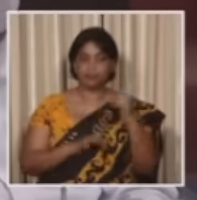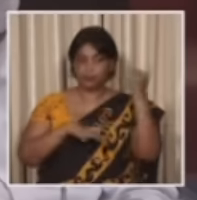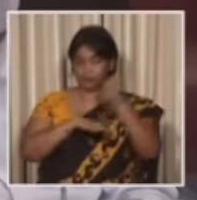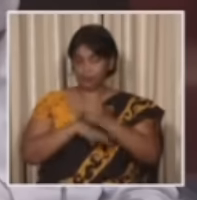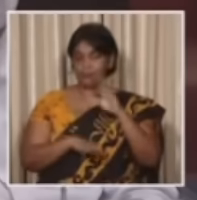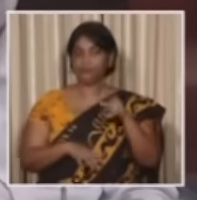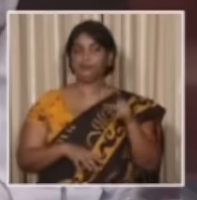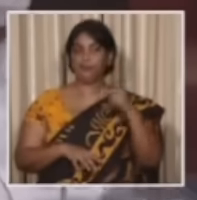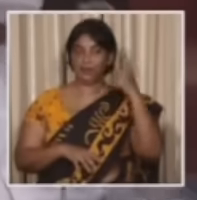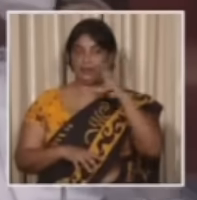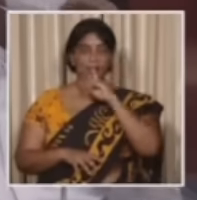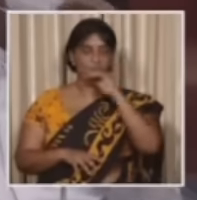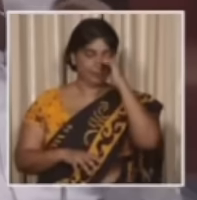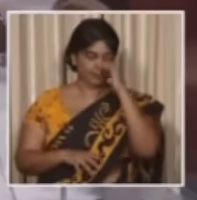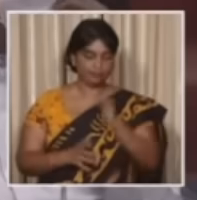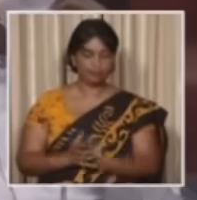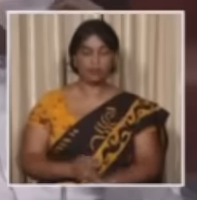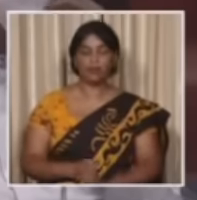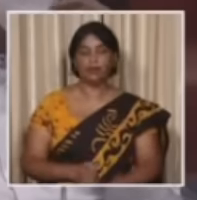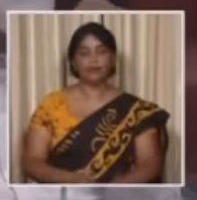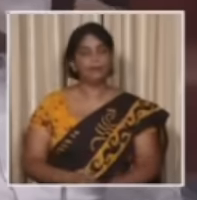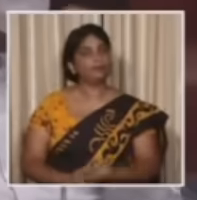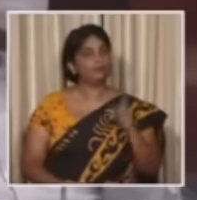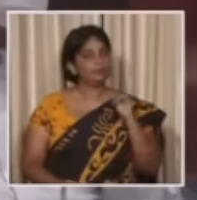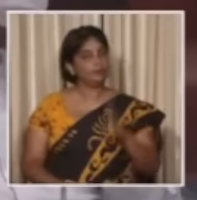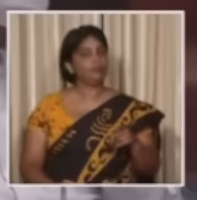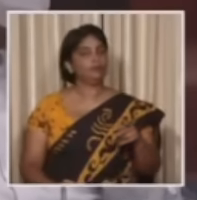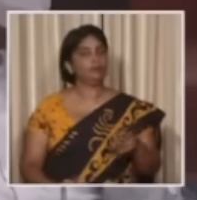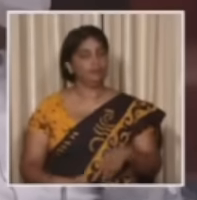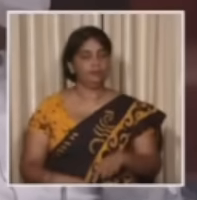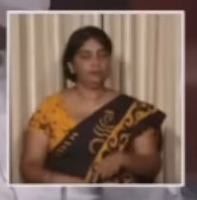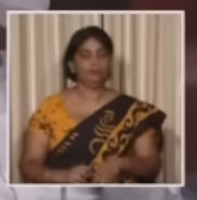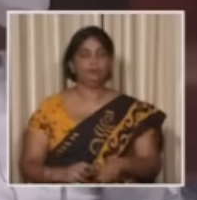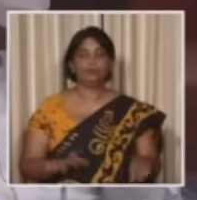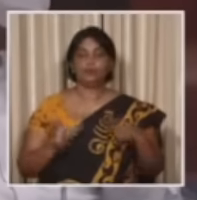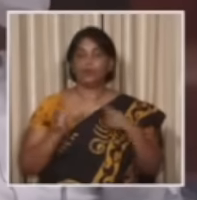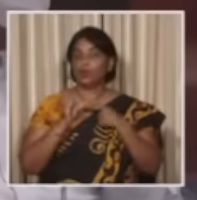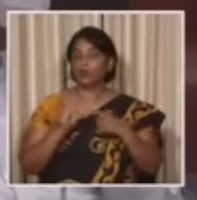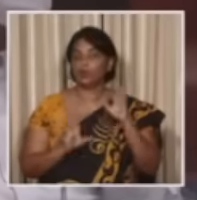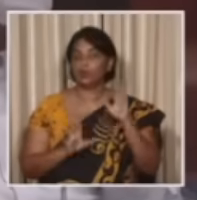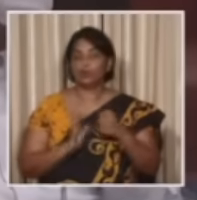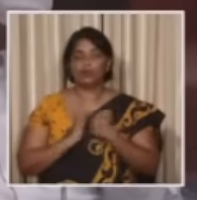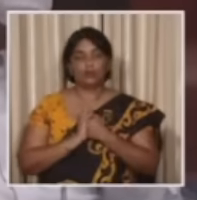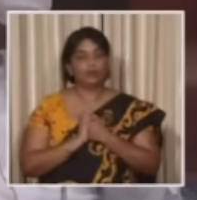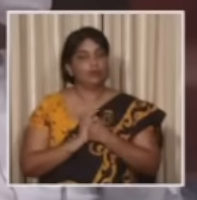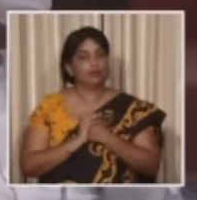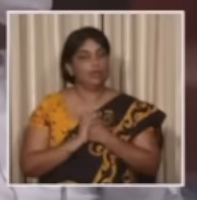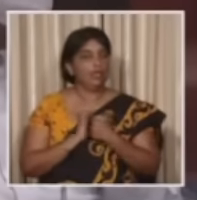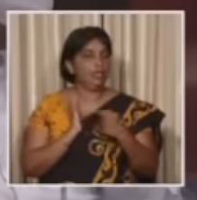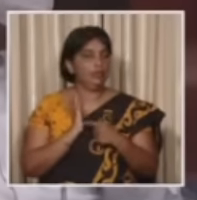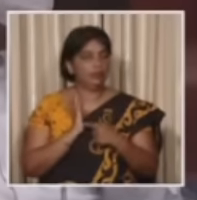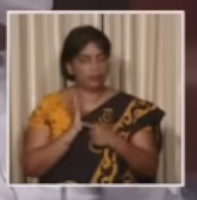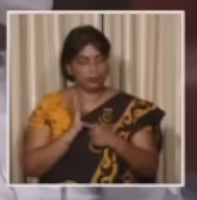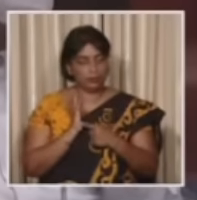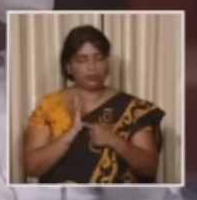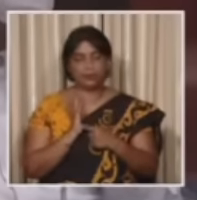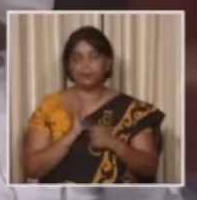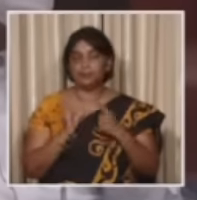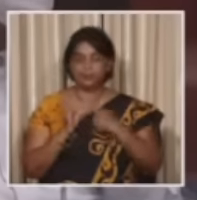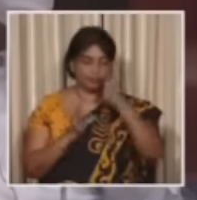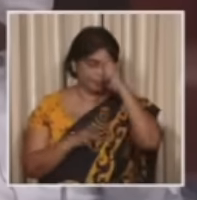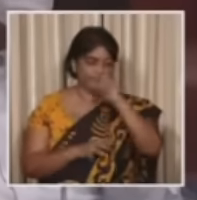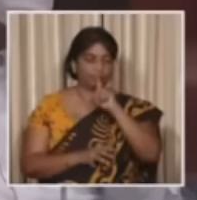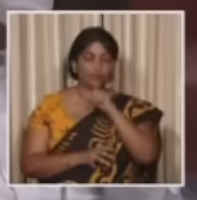හිටියේ ගරු නියෝජක කතානායක තුමනි. එතකොට ඒකට උත්තරයක් දුන්න අපේ ගරු ටිරනල්ස් මැතිතුමා.